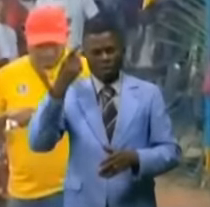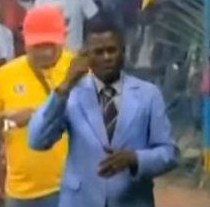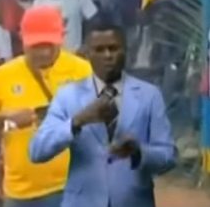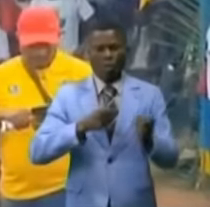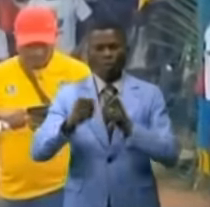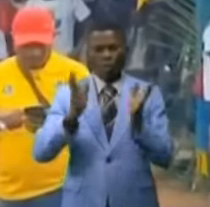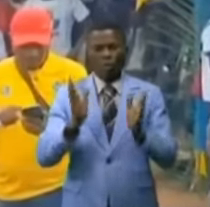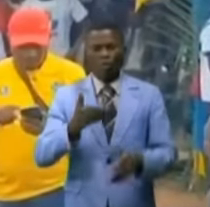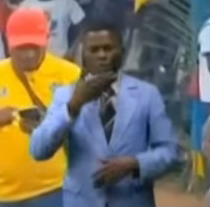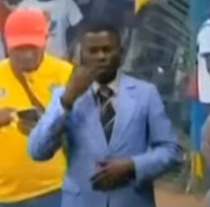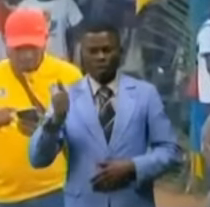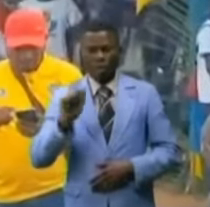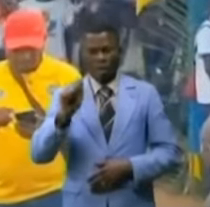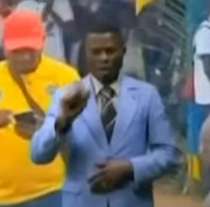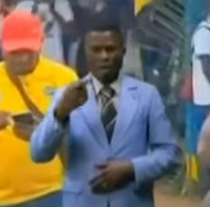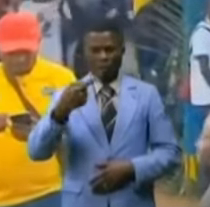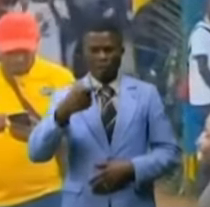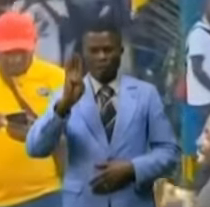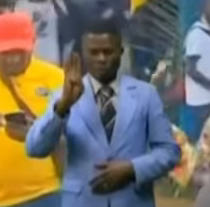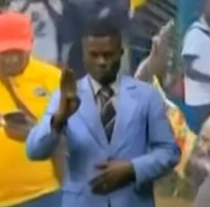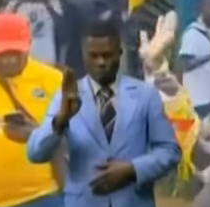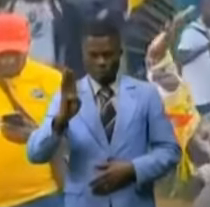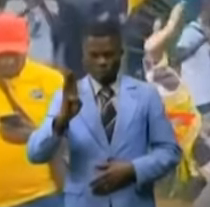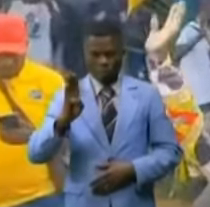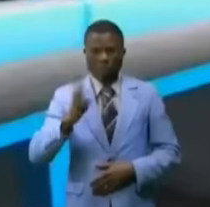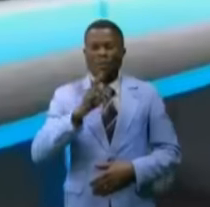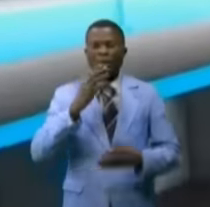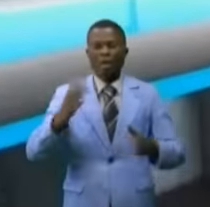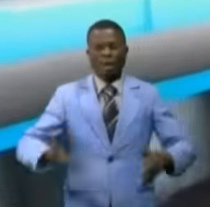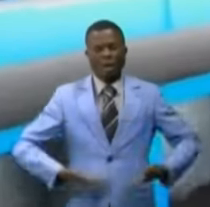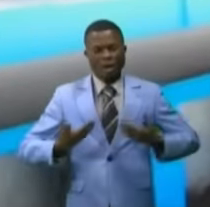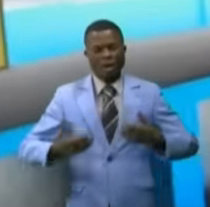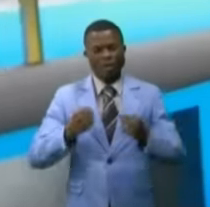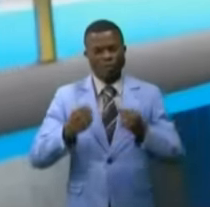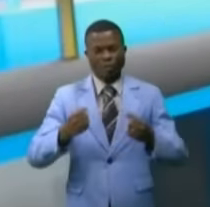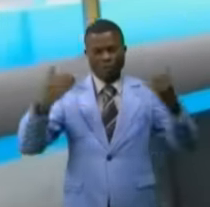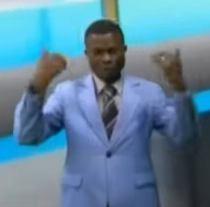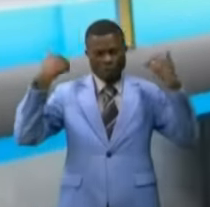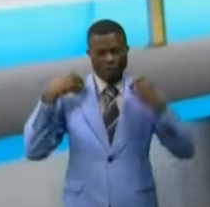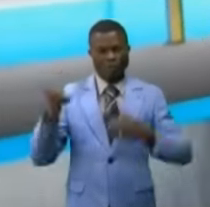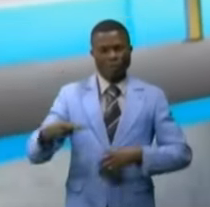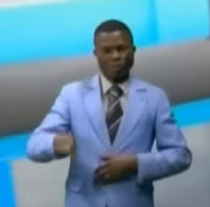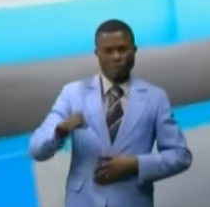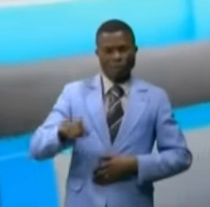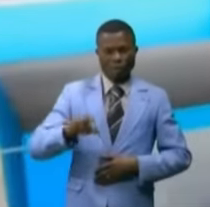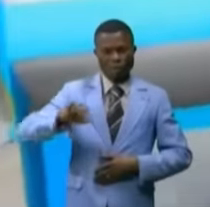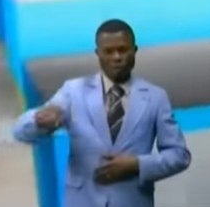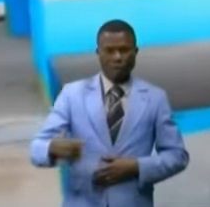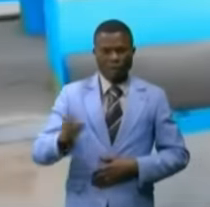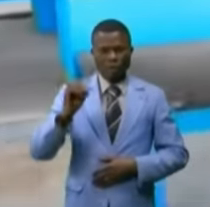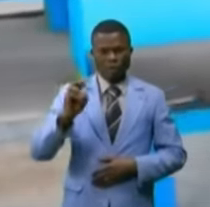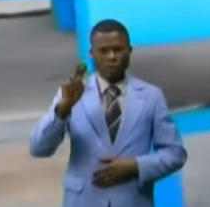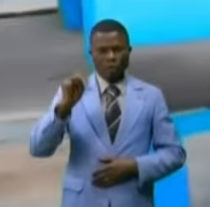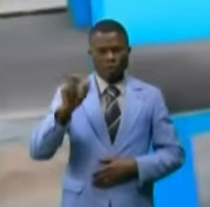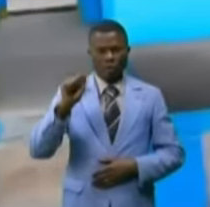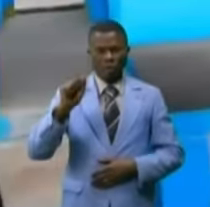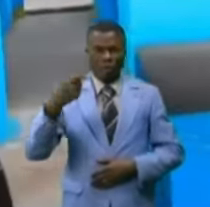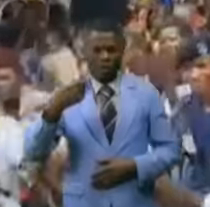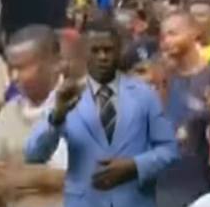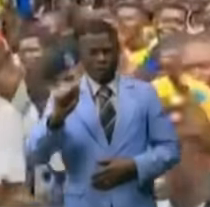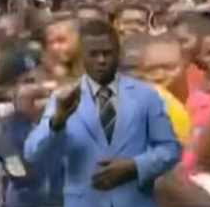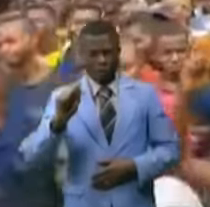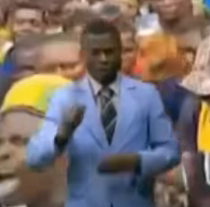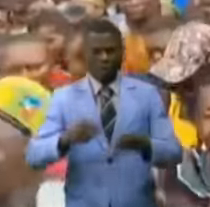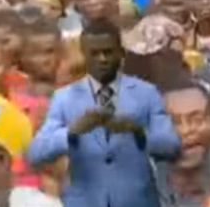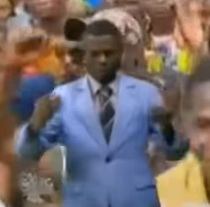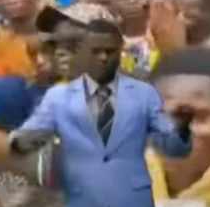gouvernance, AGB. Ce fut donc un réel plaisir pour son autorité morale, Jonathan Bialosukawata, de couper